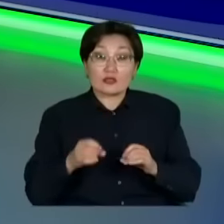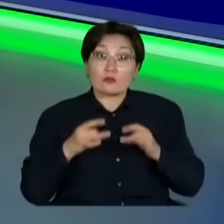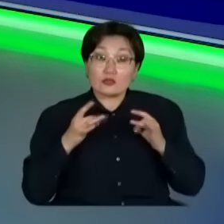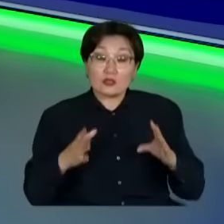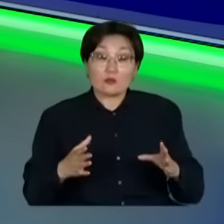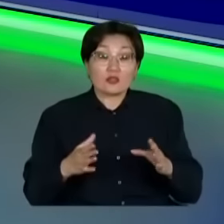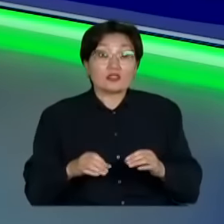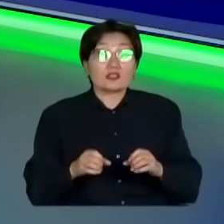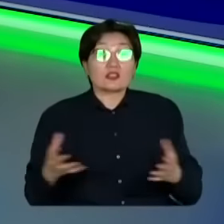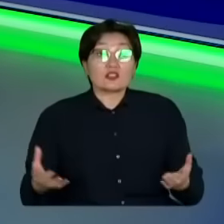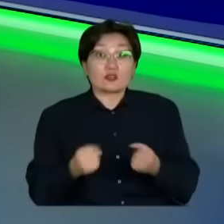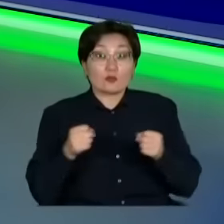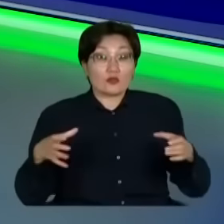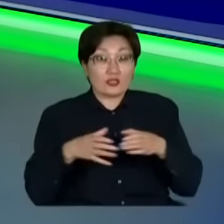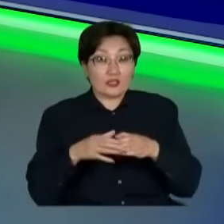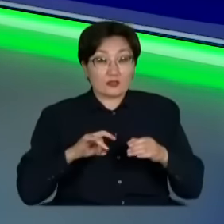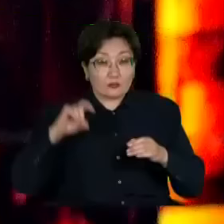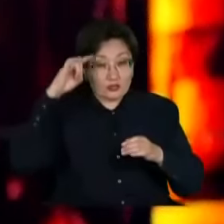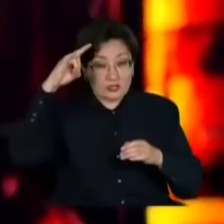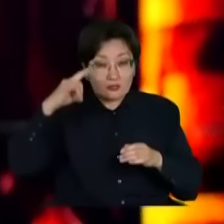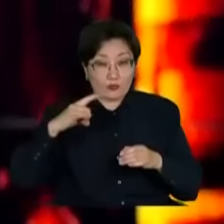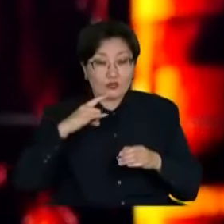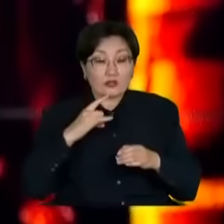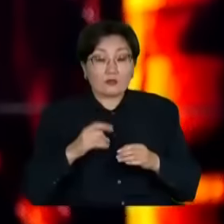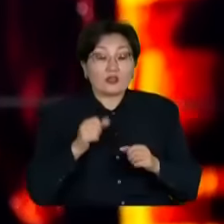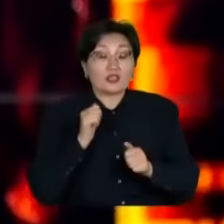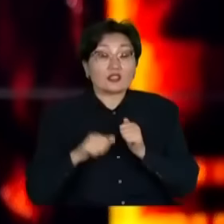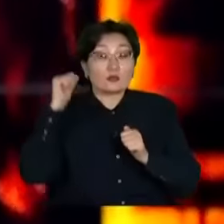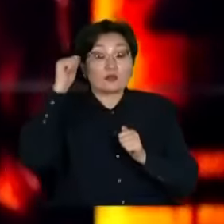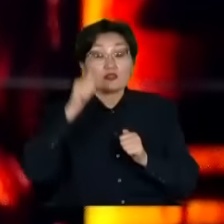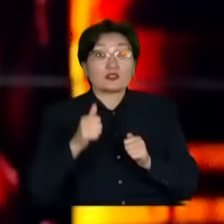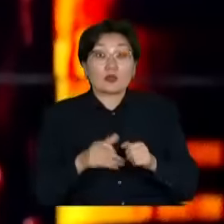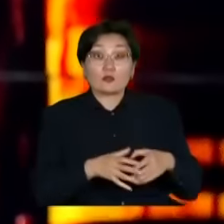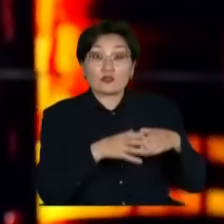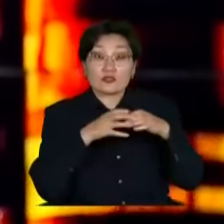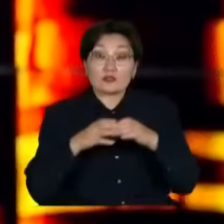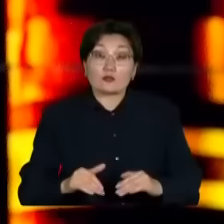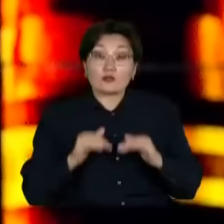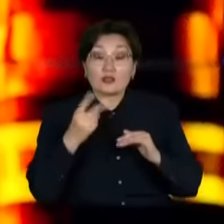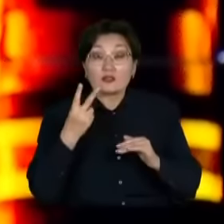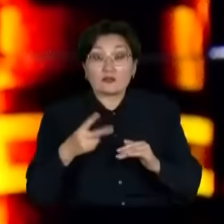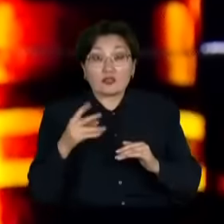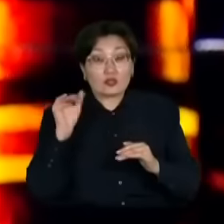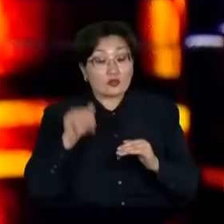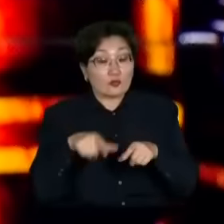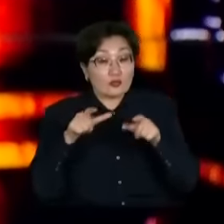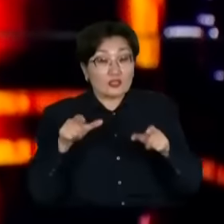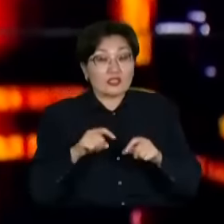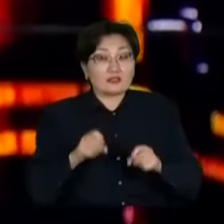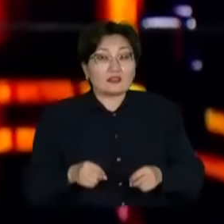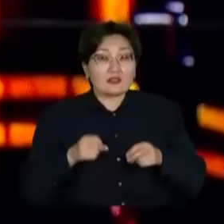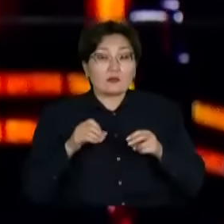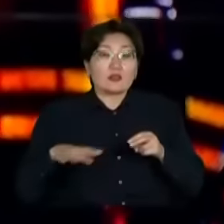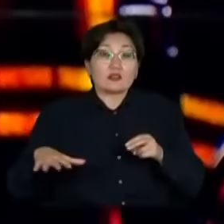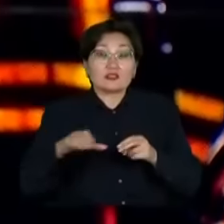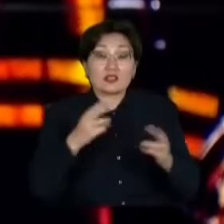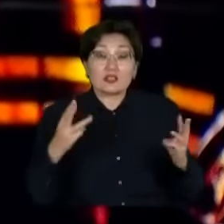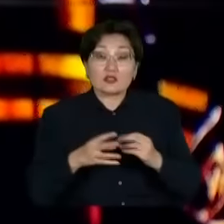ник отмечают Спасатели Республики ежегодно они эвакуируют свыше 22000 человек из зон пожаров